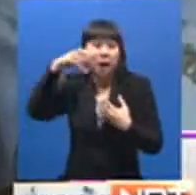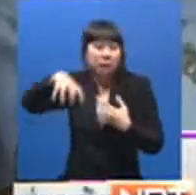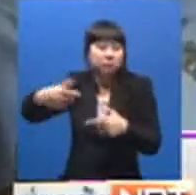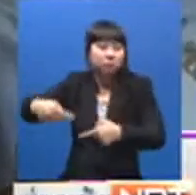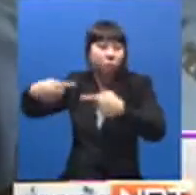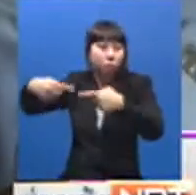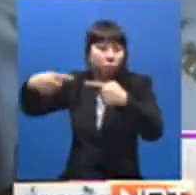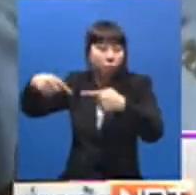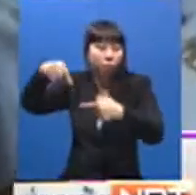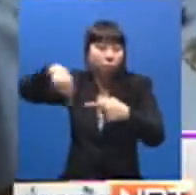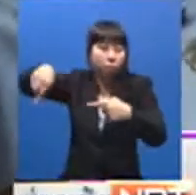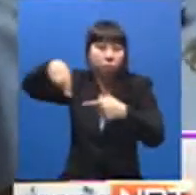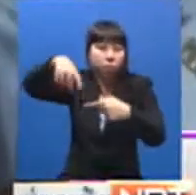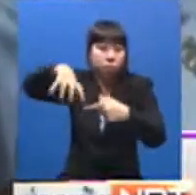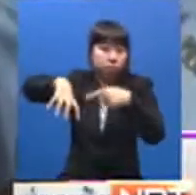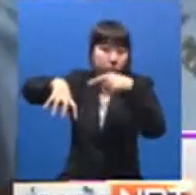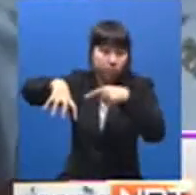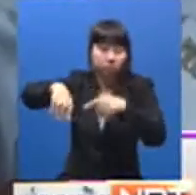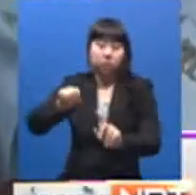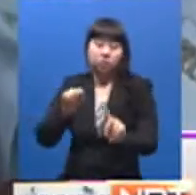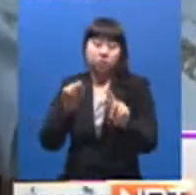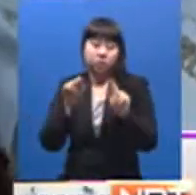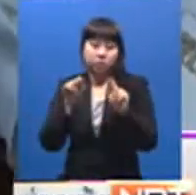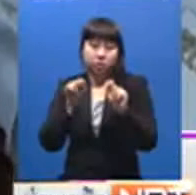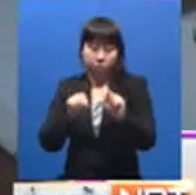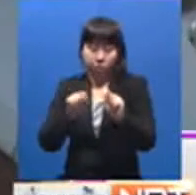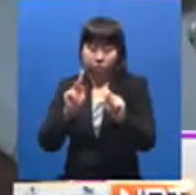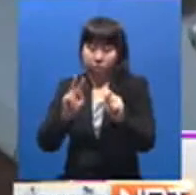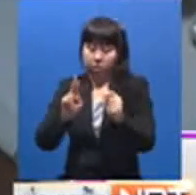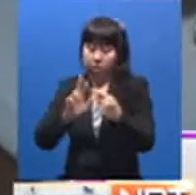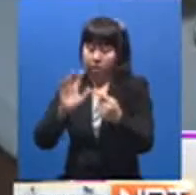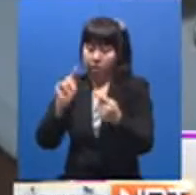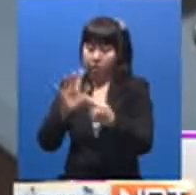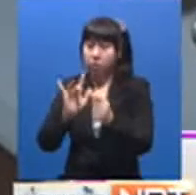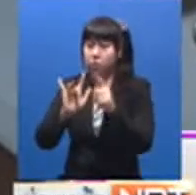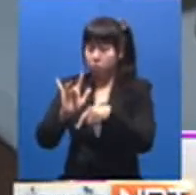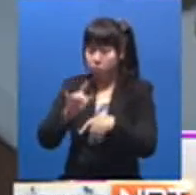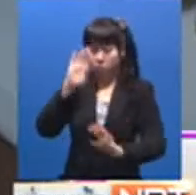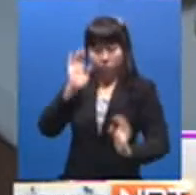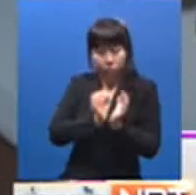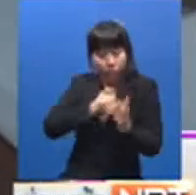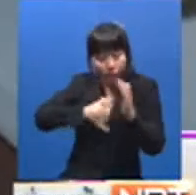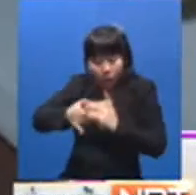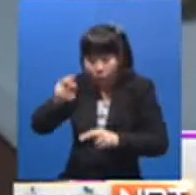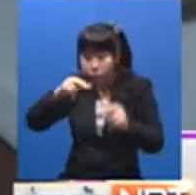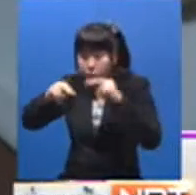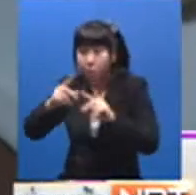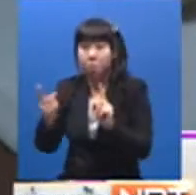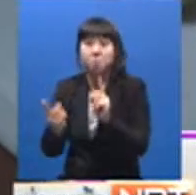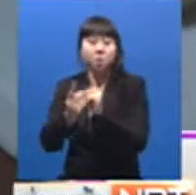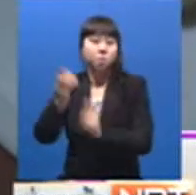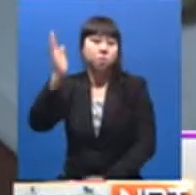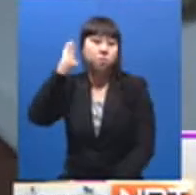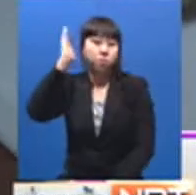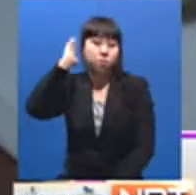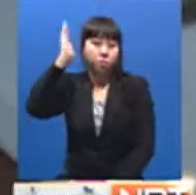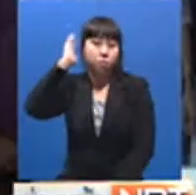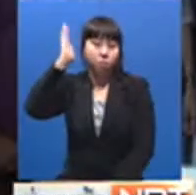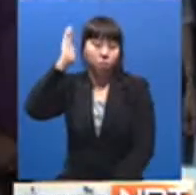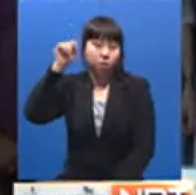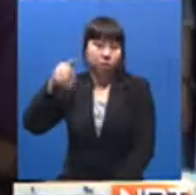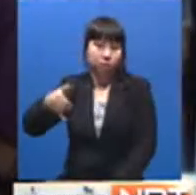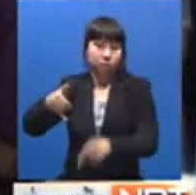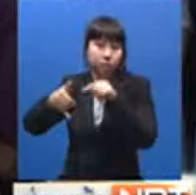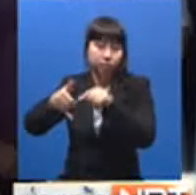ในหมู่บ้านสบายวิลเลจที่ตำบลกระทู้นะคะจึงเข้าไปตรวจสอบต่อไปพบนายเจเรมี่อะไรกันเด้อ